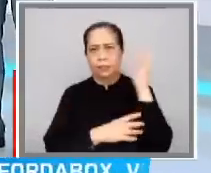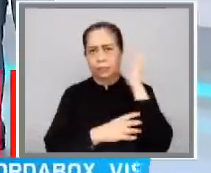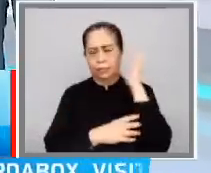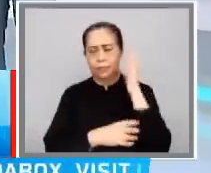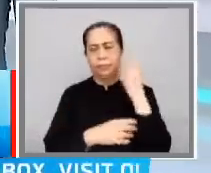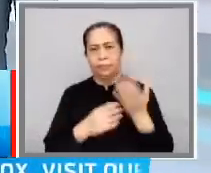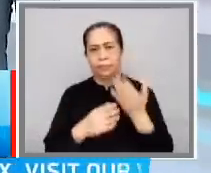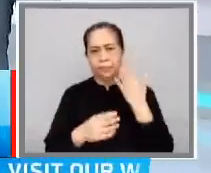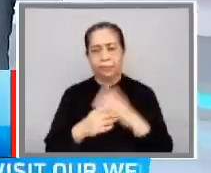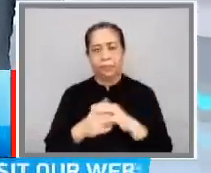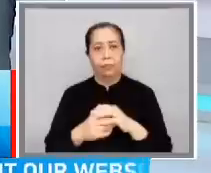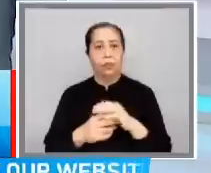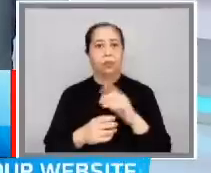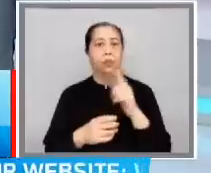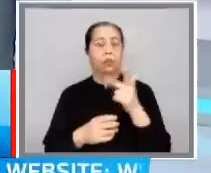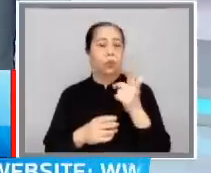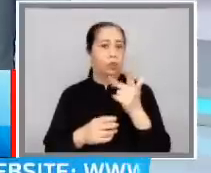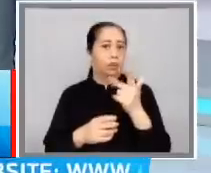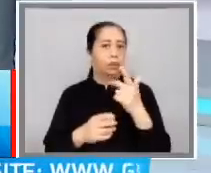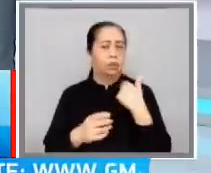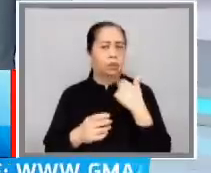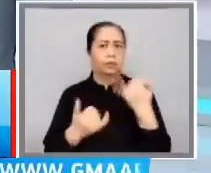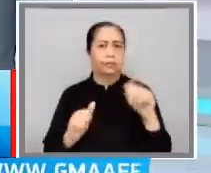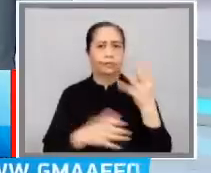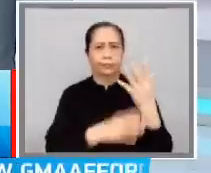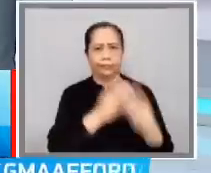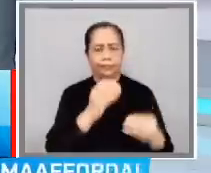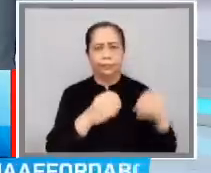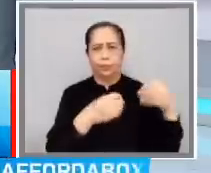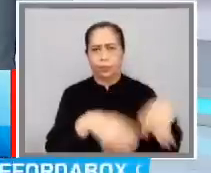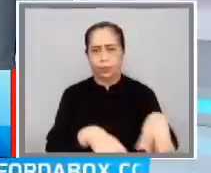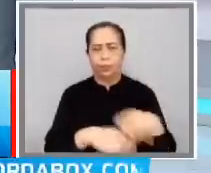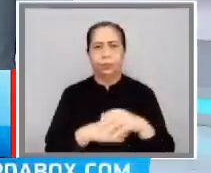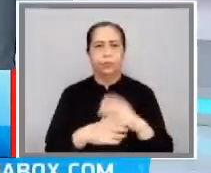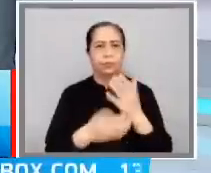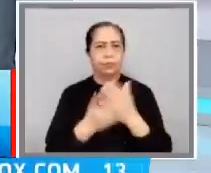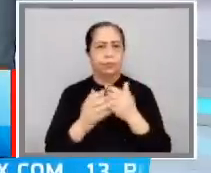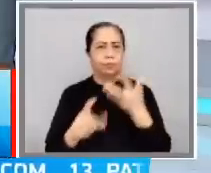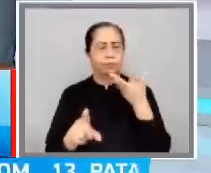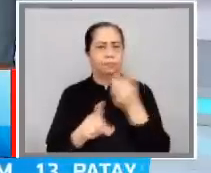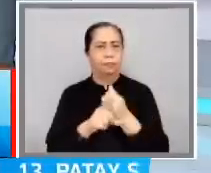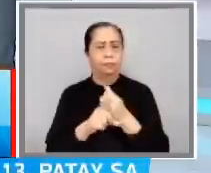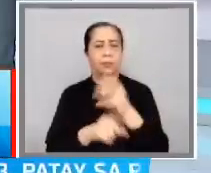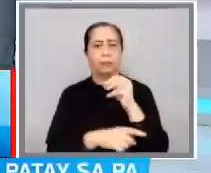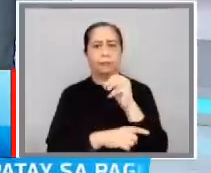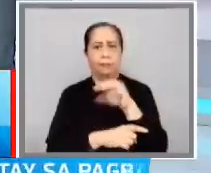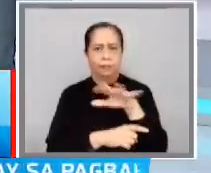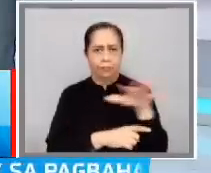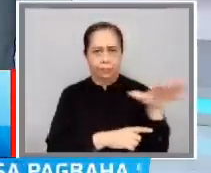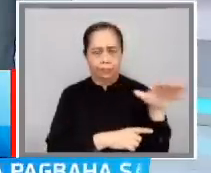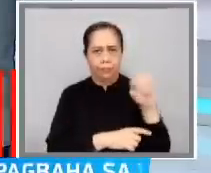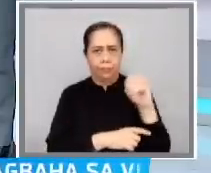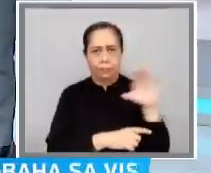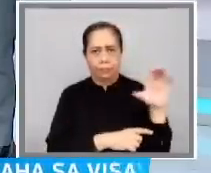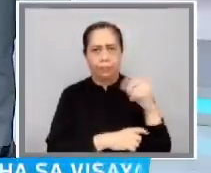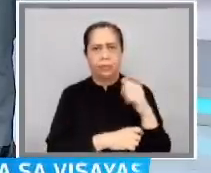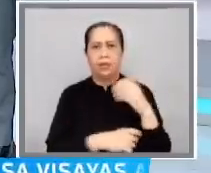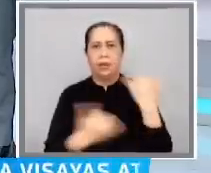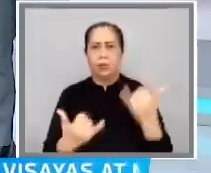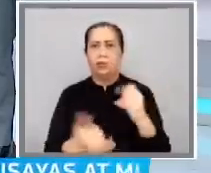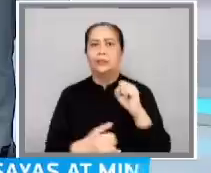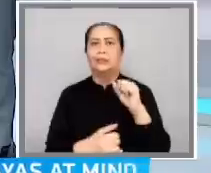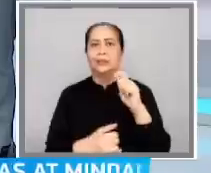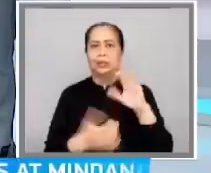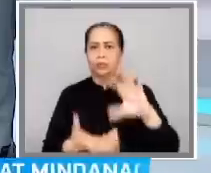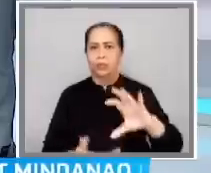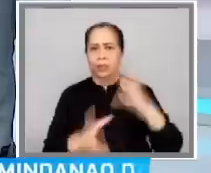Nasa 23 naman ang nawawala. Isa sa mga napuruhan ang Misamis Occidental na nasa state of calamity na.